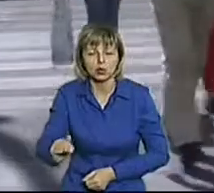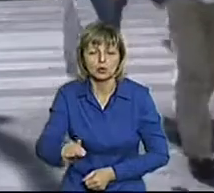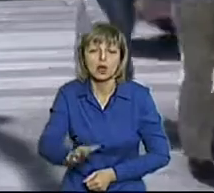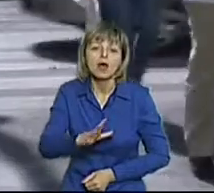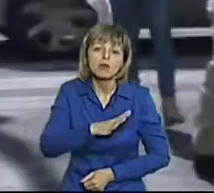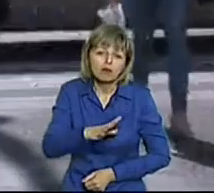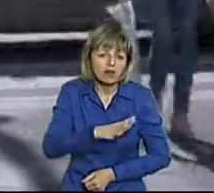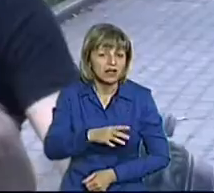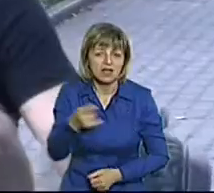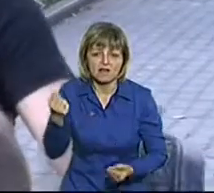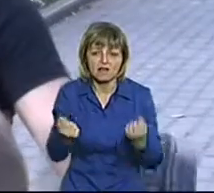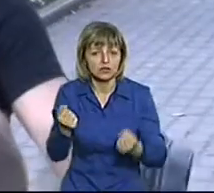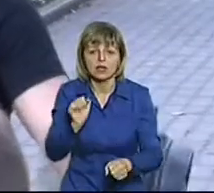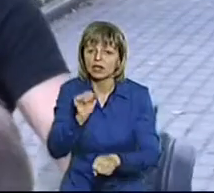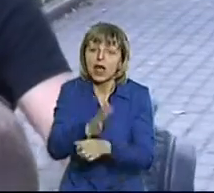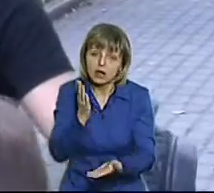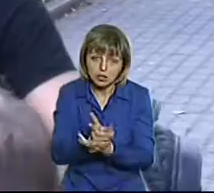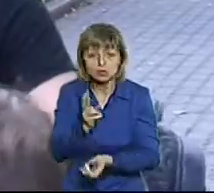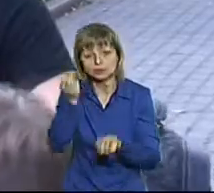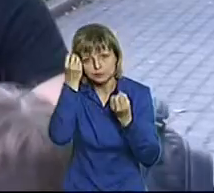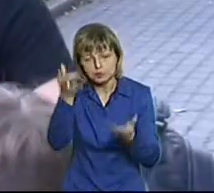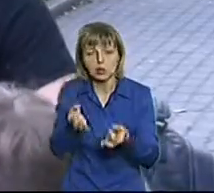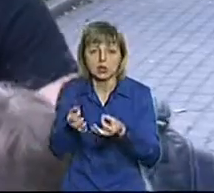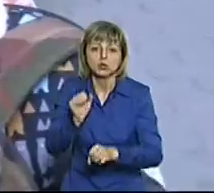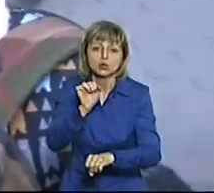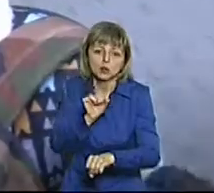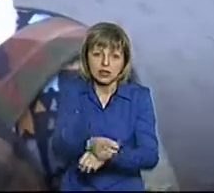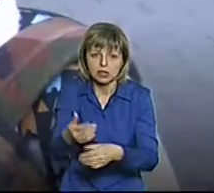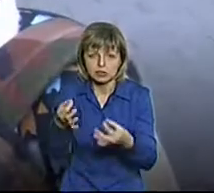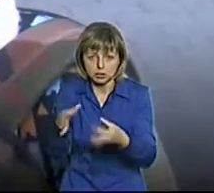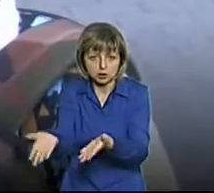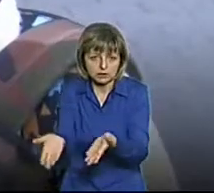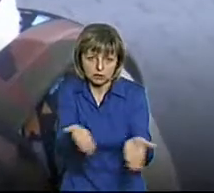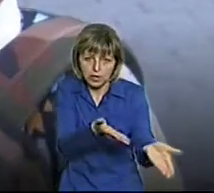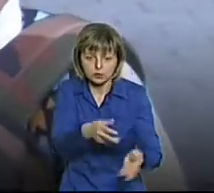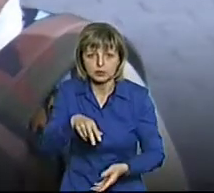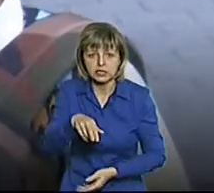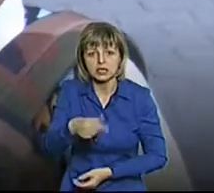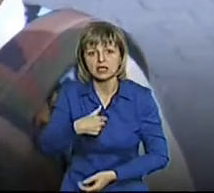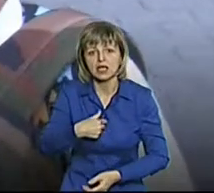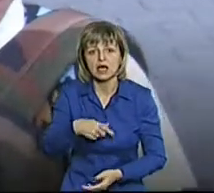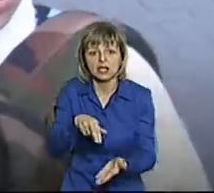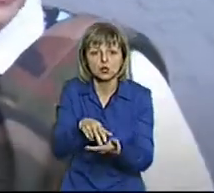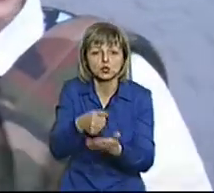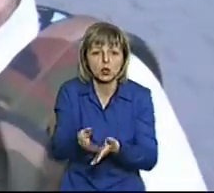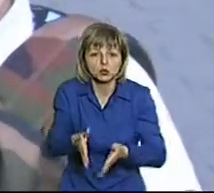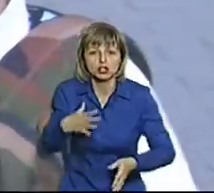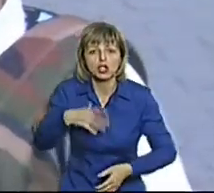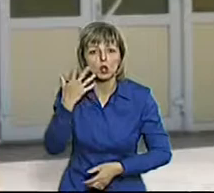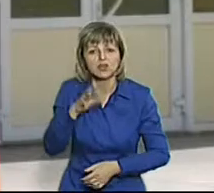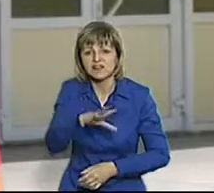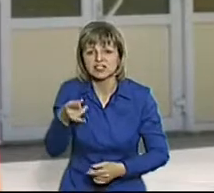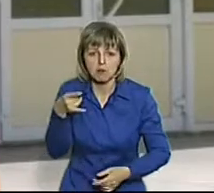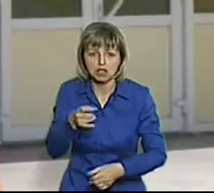не зупиняються, а є ще які зупиняються і дають, щоб перейти дорогу. Я перехожу дорогу і чекаю, поки всі машини